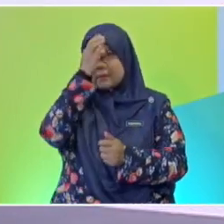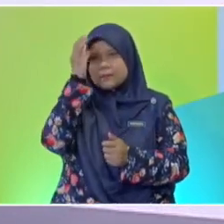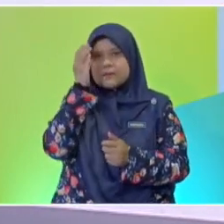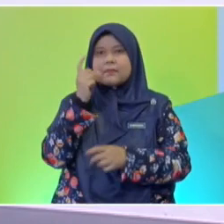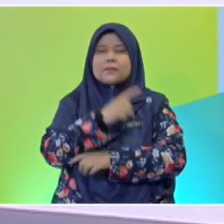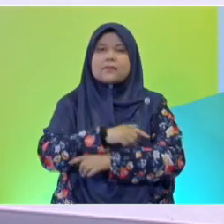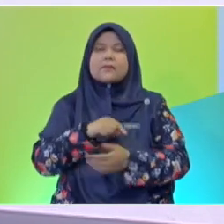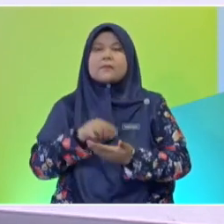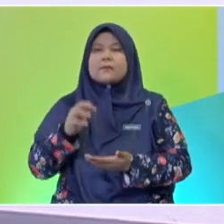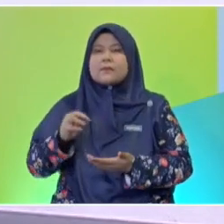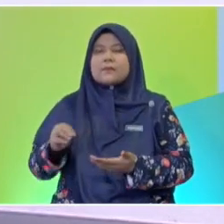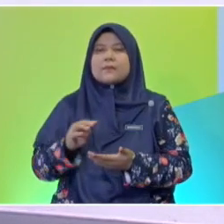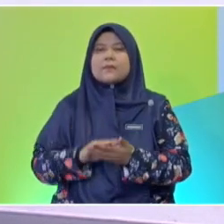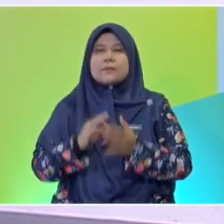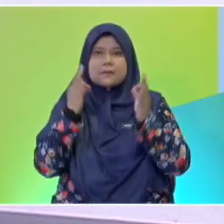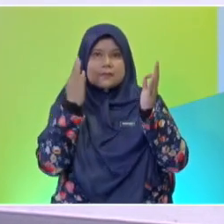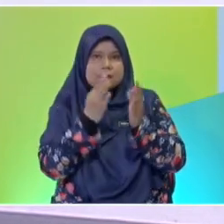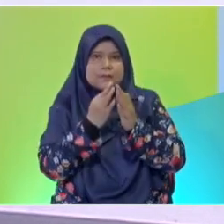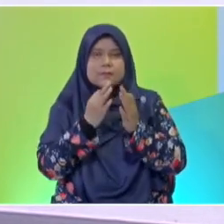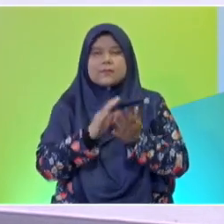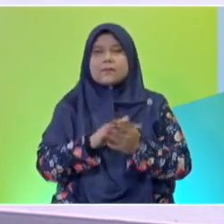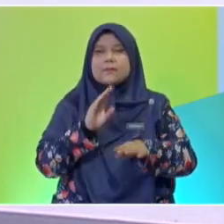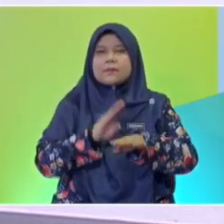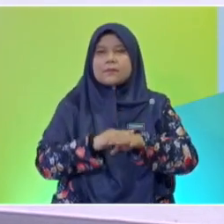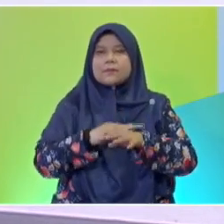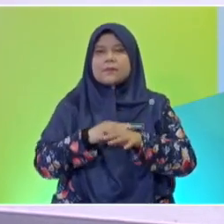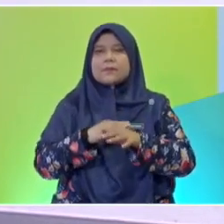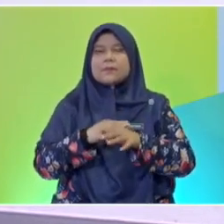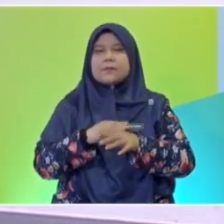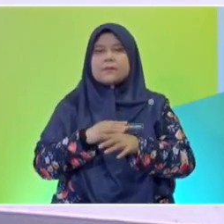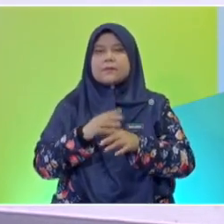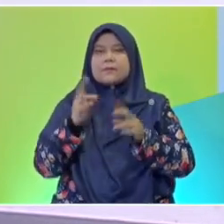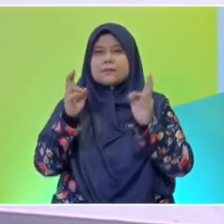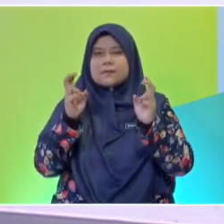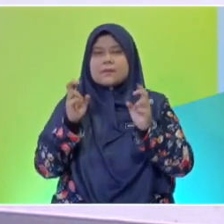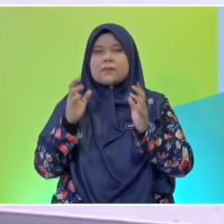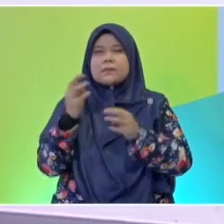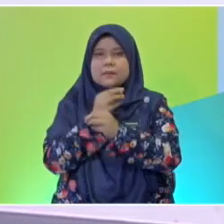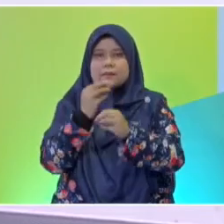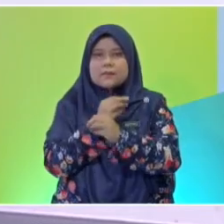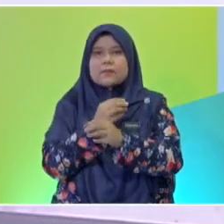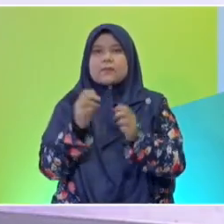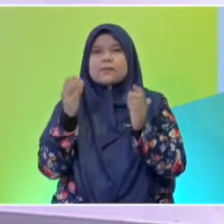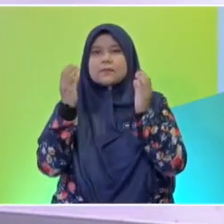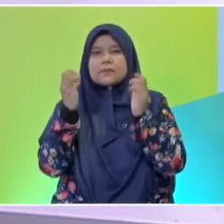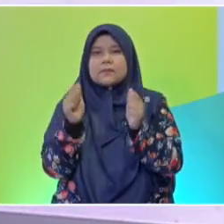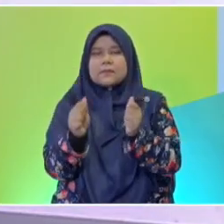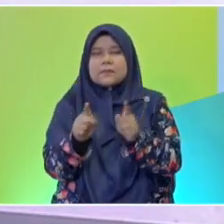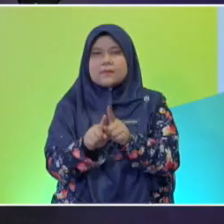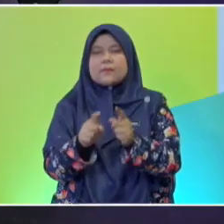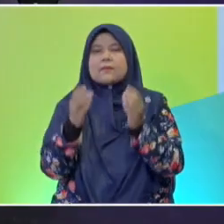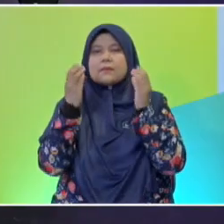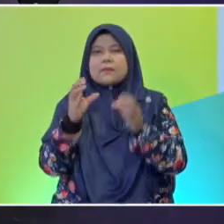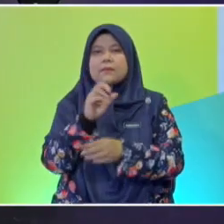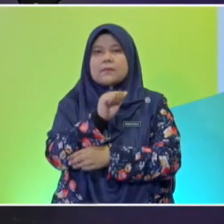muri-muri kita akan fokus pada mata pelajaran matematika bersama dengan Cikgu Azmi